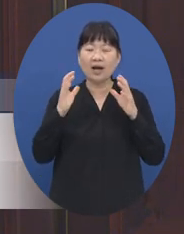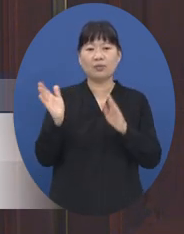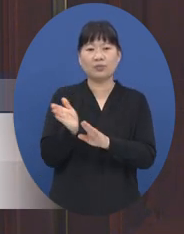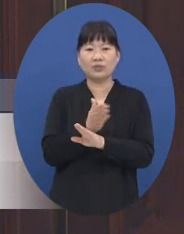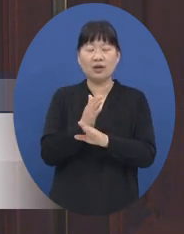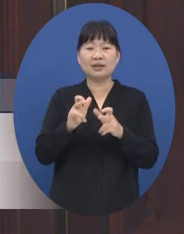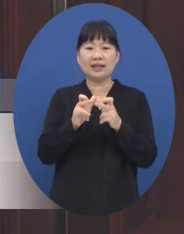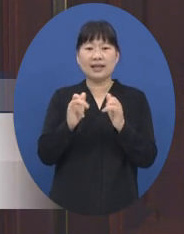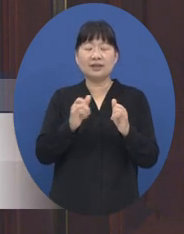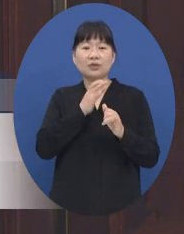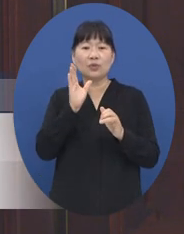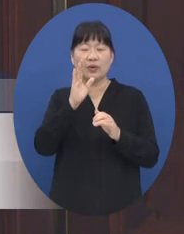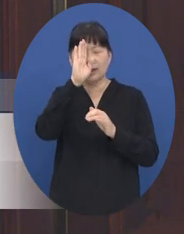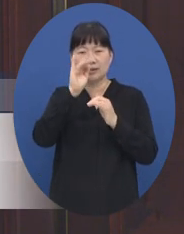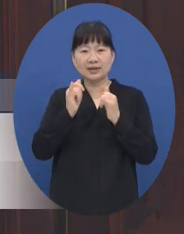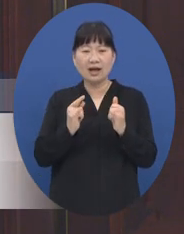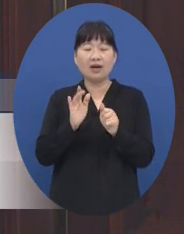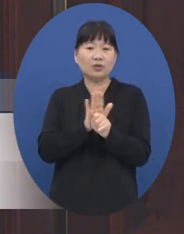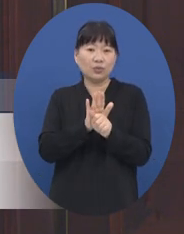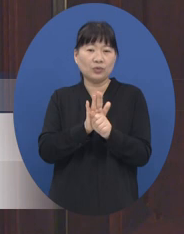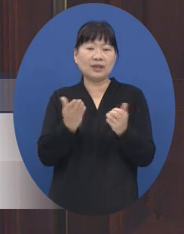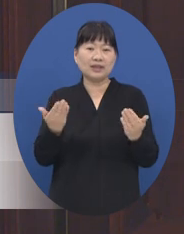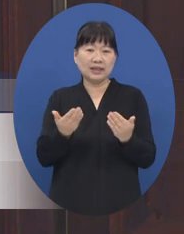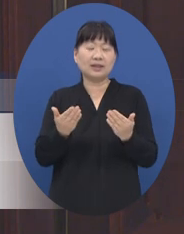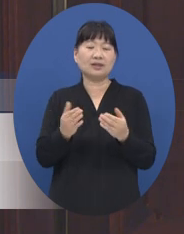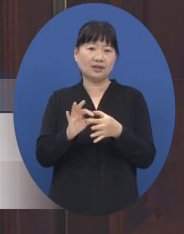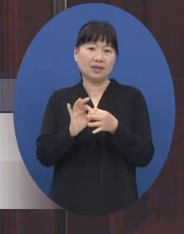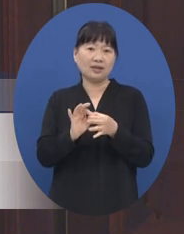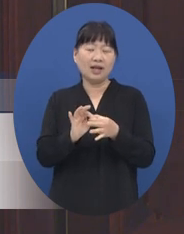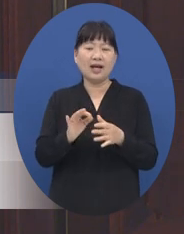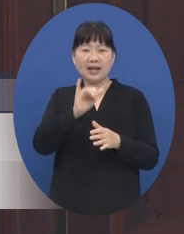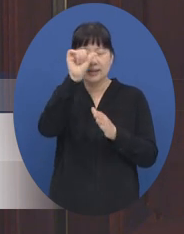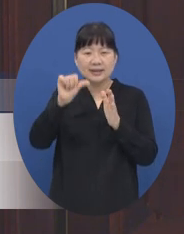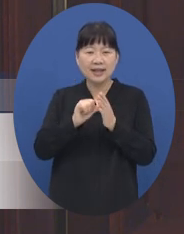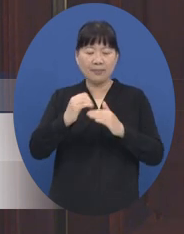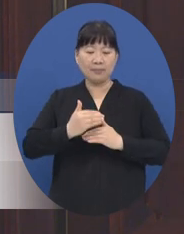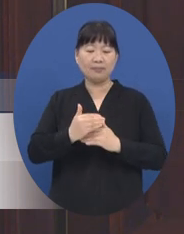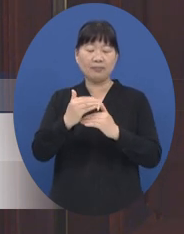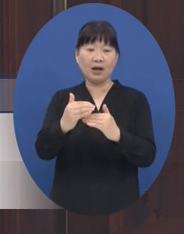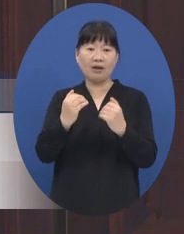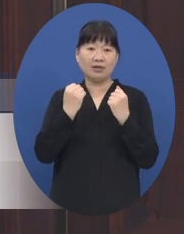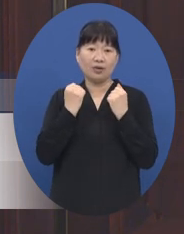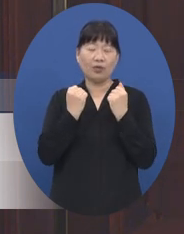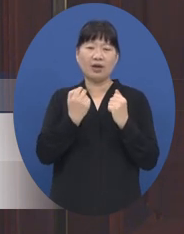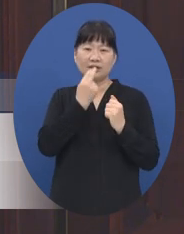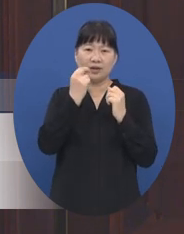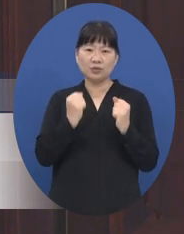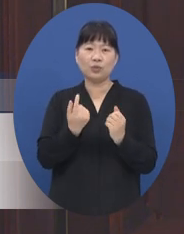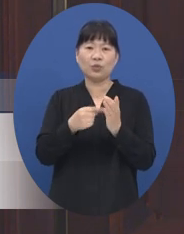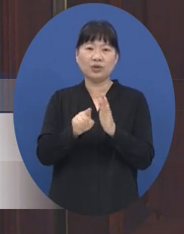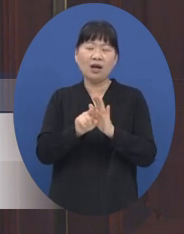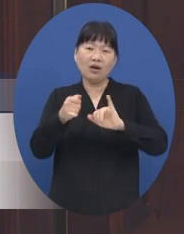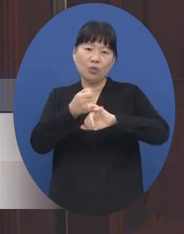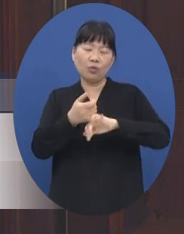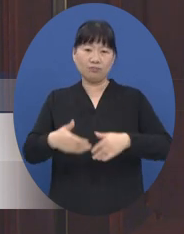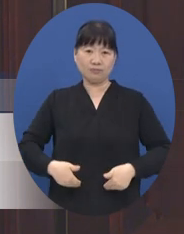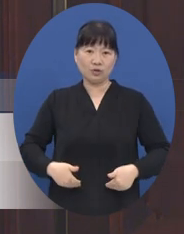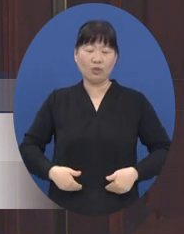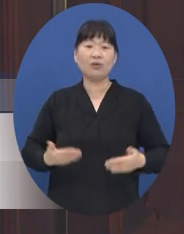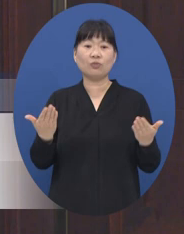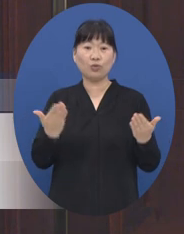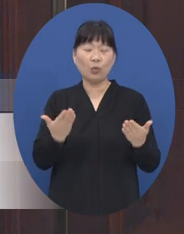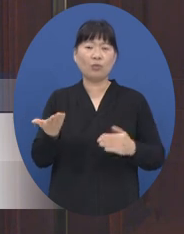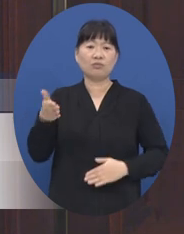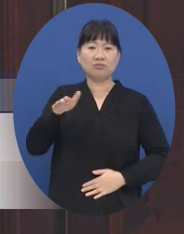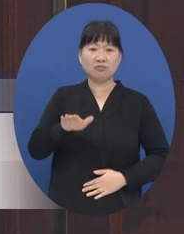장애인 노인 환자 등 의 사람을 돌보는 노동으로 인생의 생애 주기별로 건강한 생존을 위한 필수 불 격어 불가결한 노동 임에도